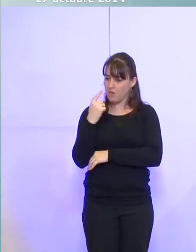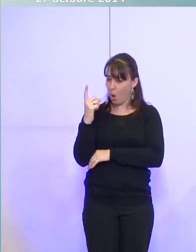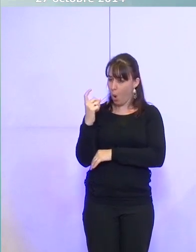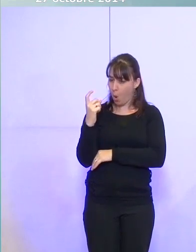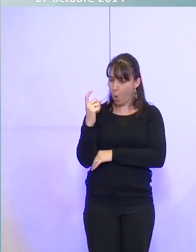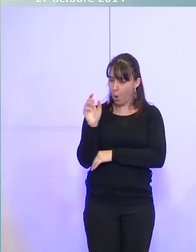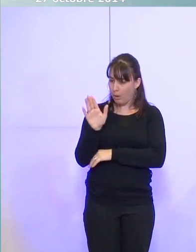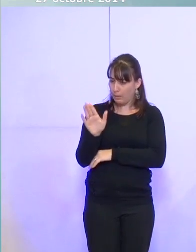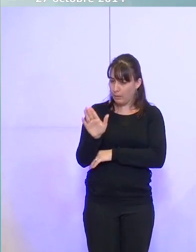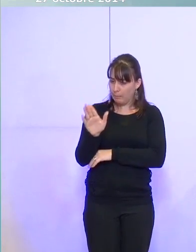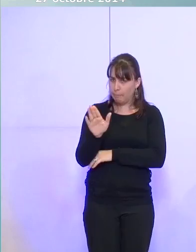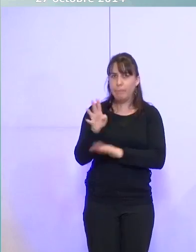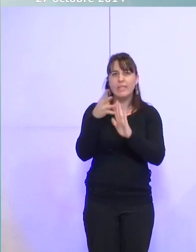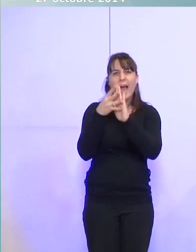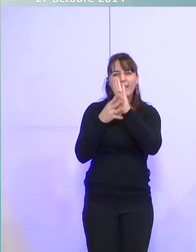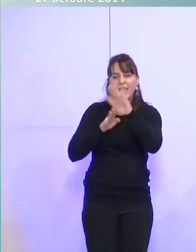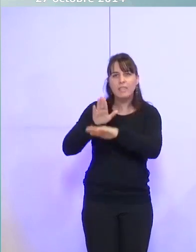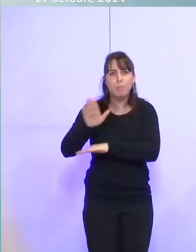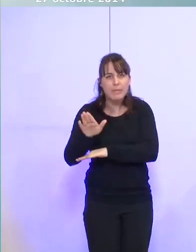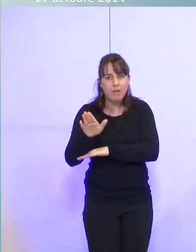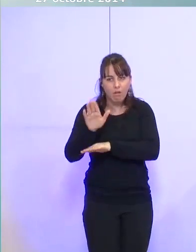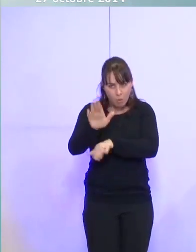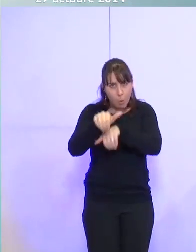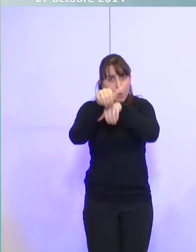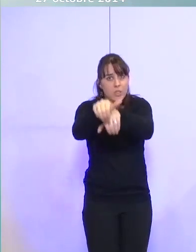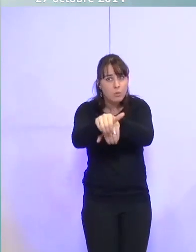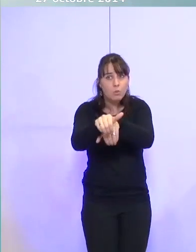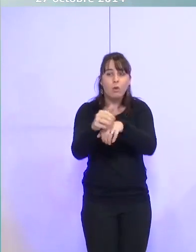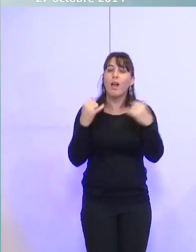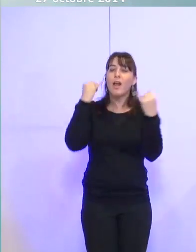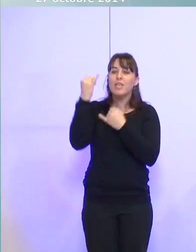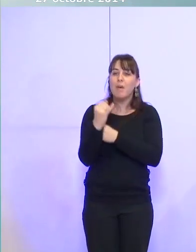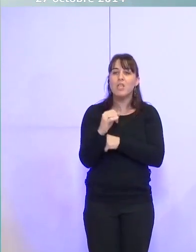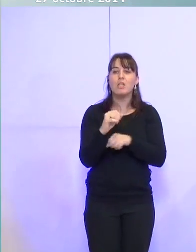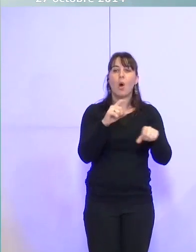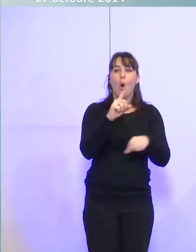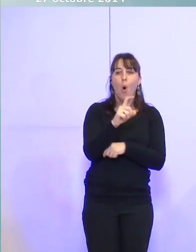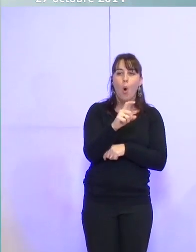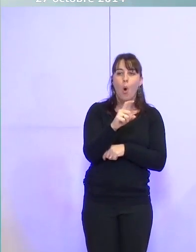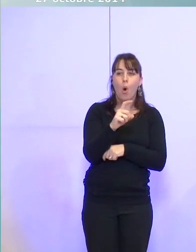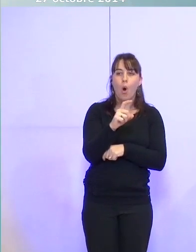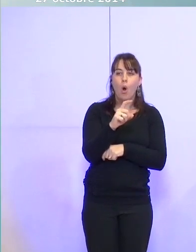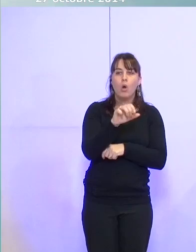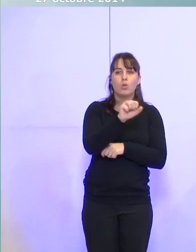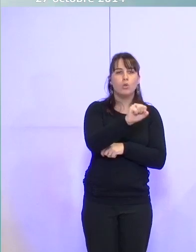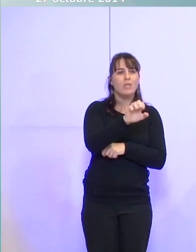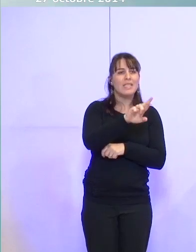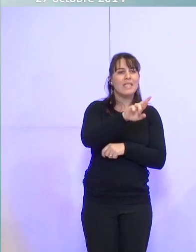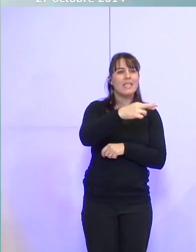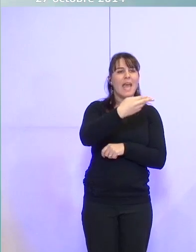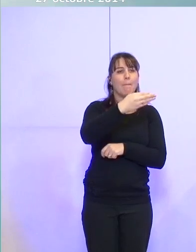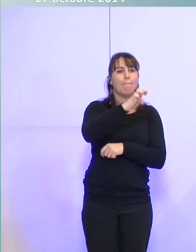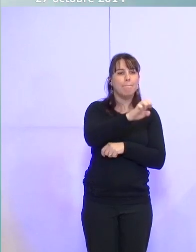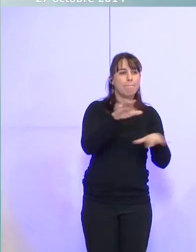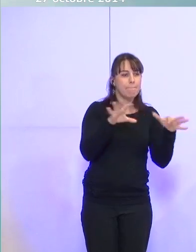ses mêmes caractéristiques lorsqu'on aura mélangé les eaux du Sierre et les eaux de la régie des eaux de